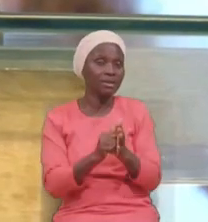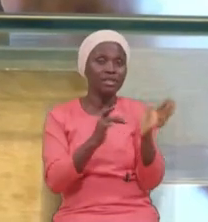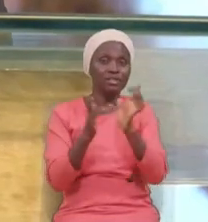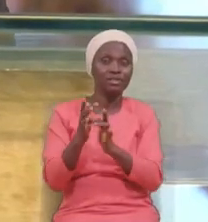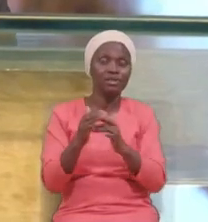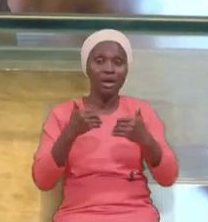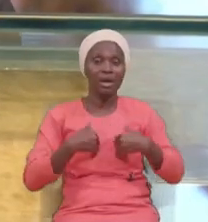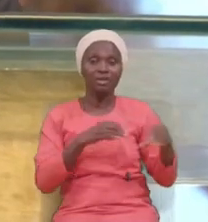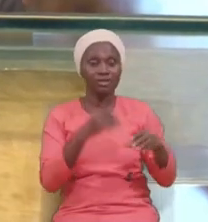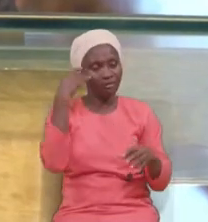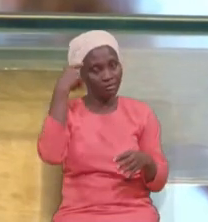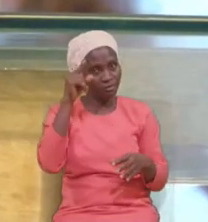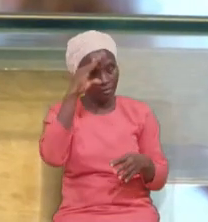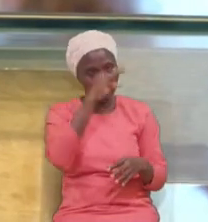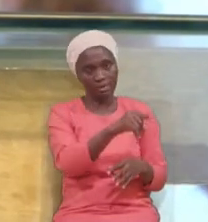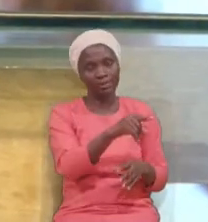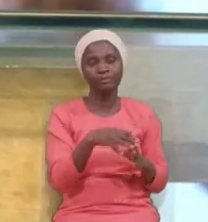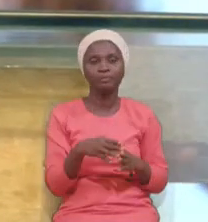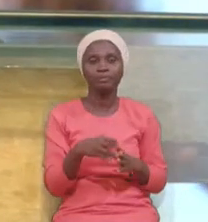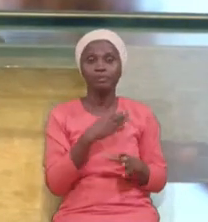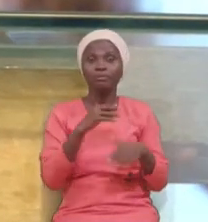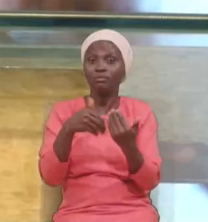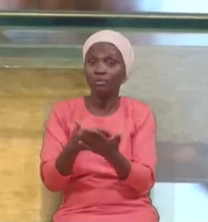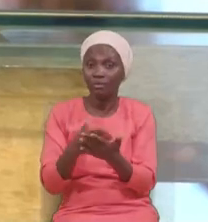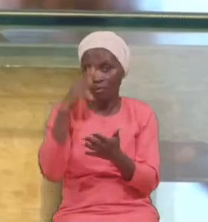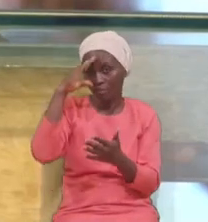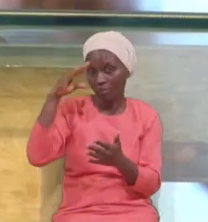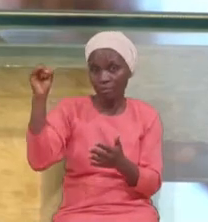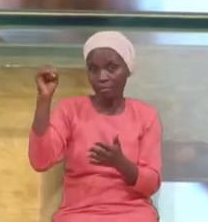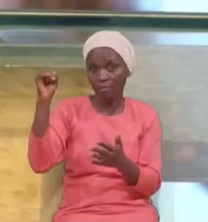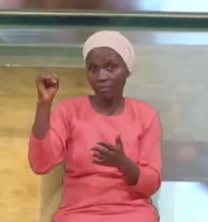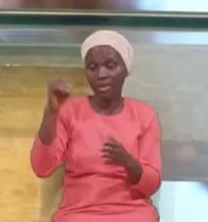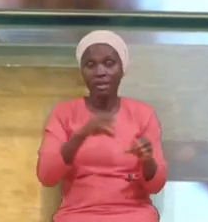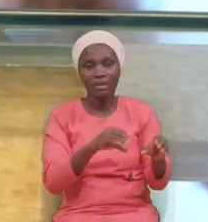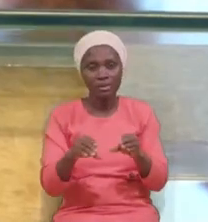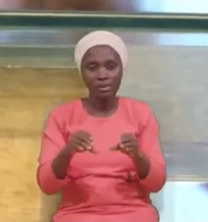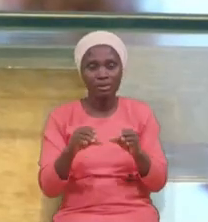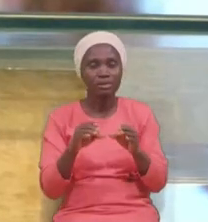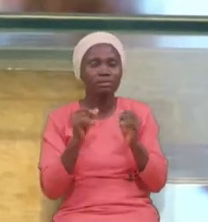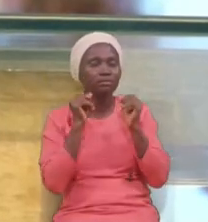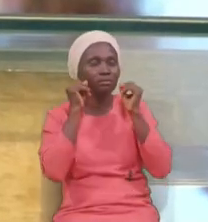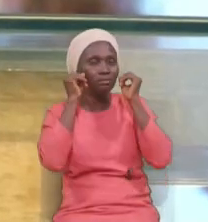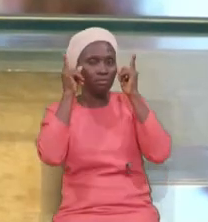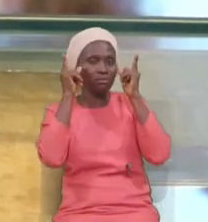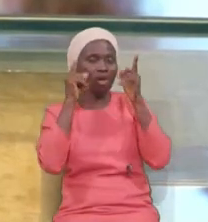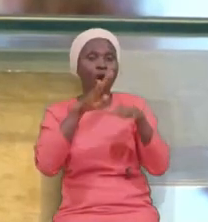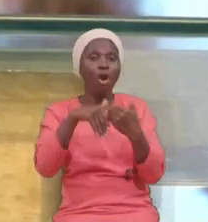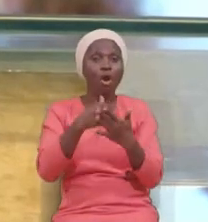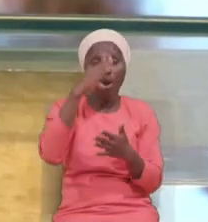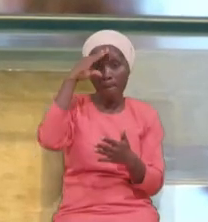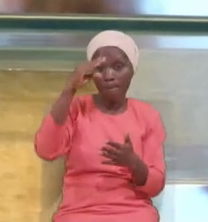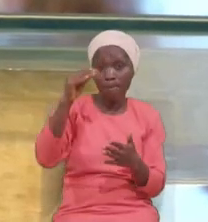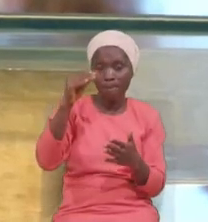fait pour lui. Et tous furent dans l'étonnement.